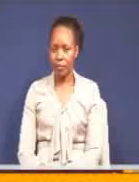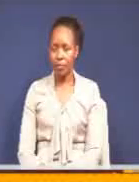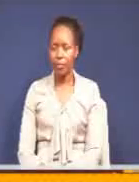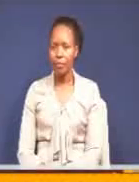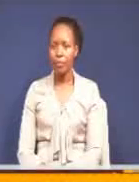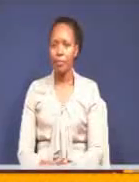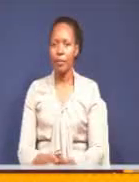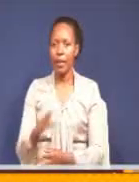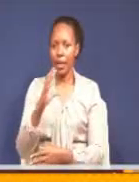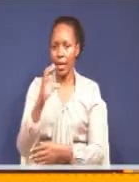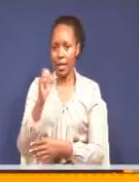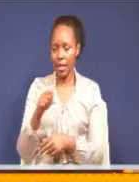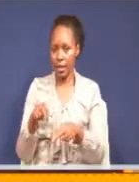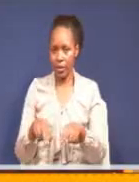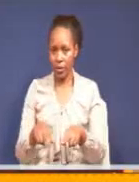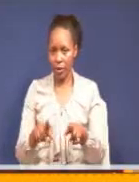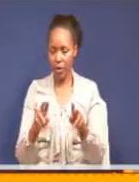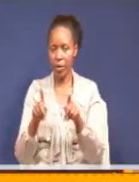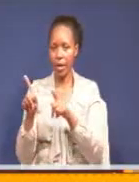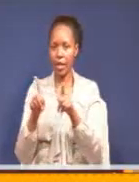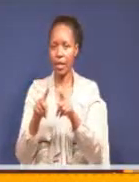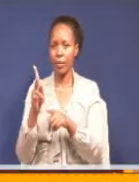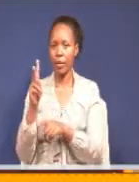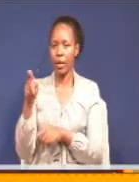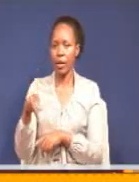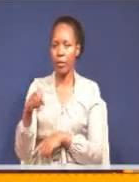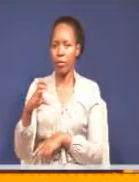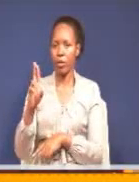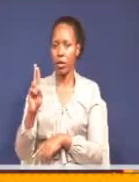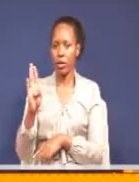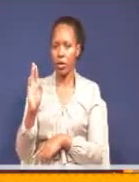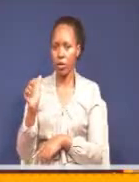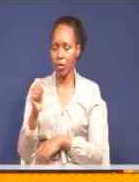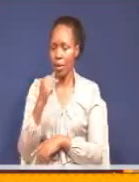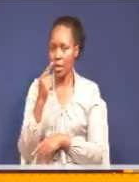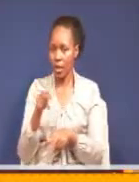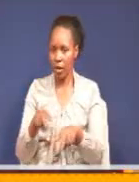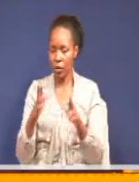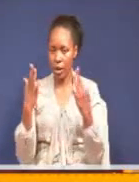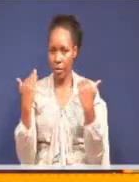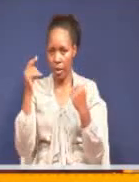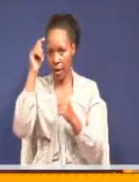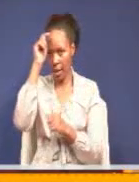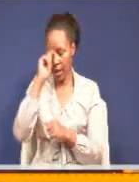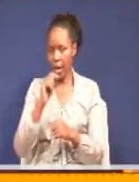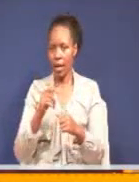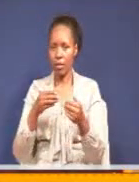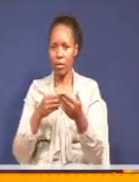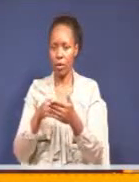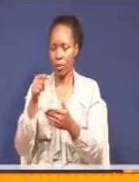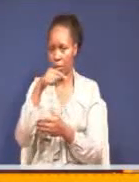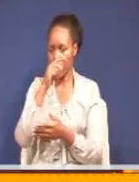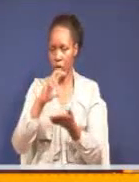Minister wa Barabara na ukamati Kipchumba Murkomen awita Barabara chemero na dherekani dhire itirikete ne kumaniana kurea kurewa kwa